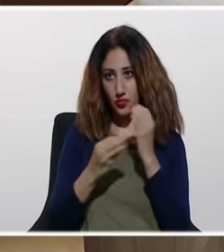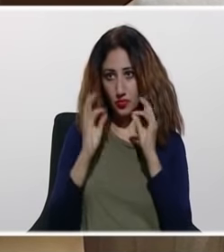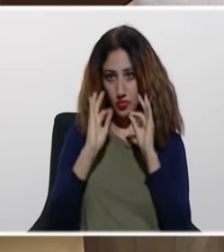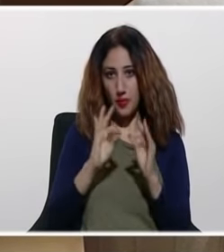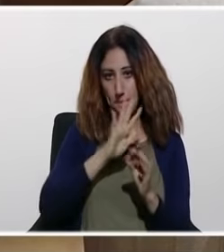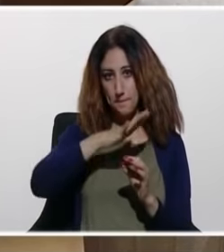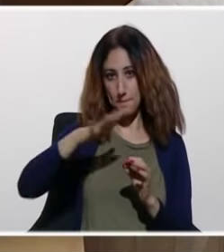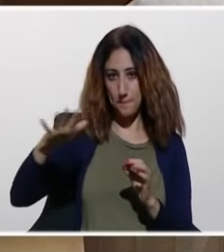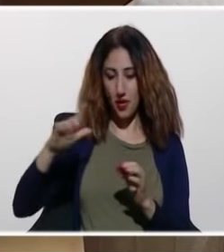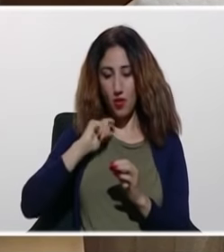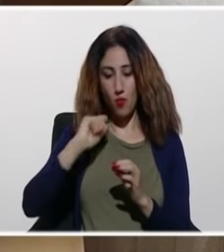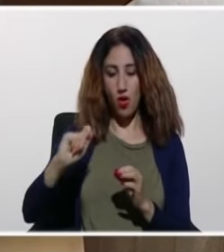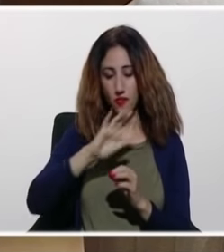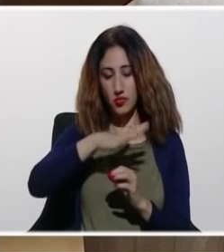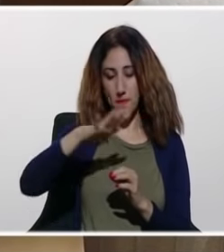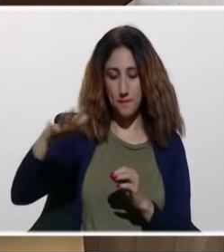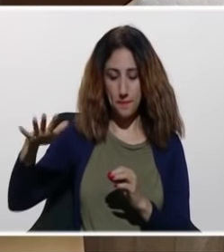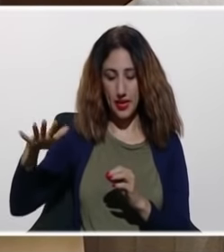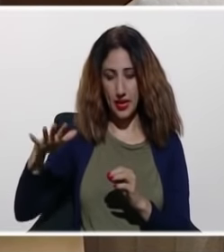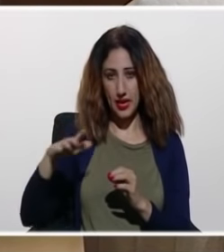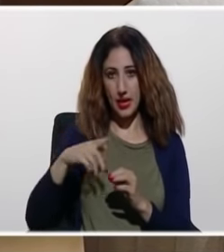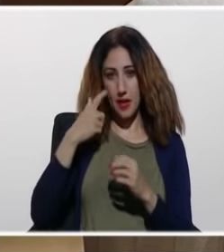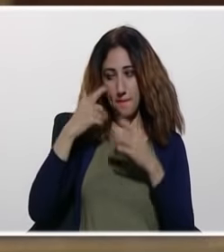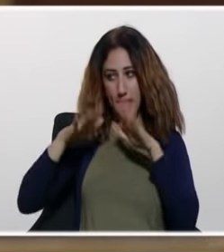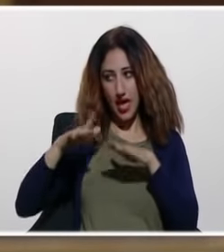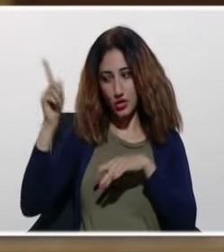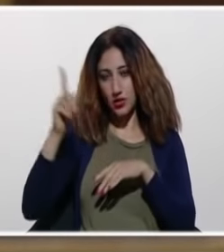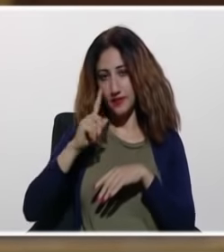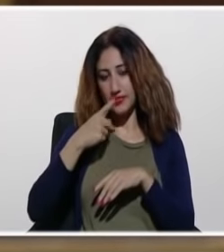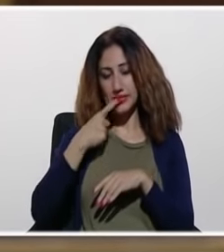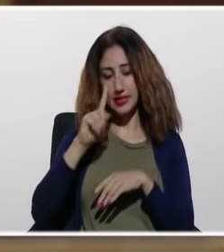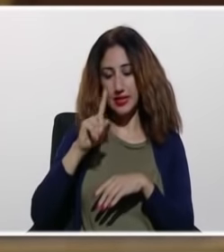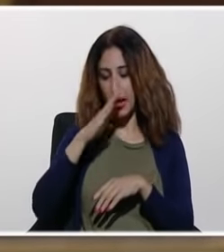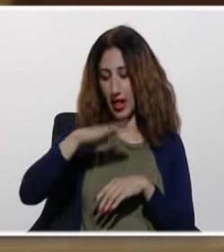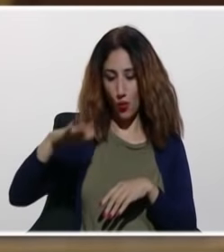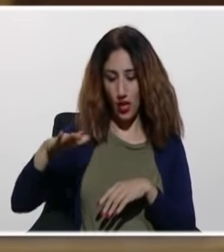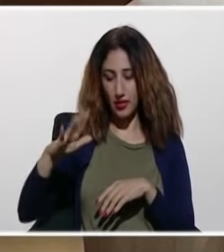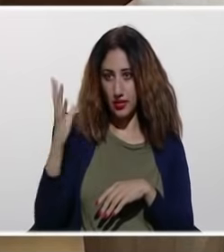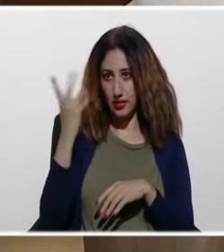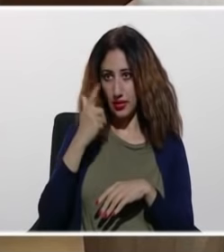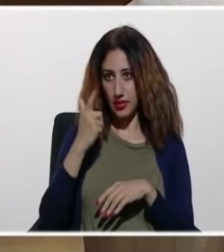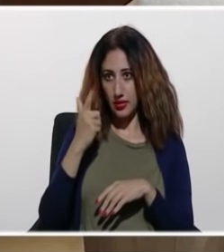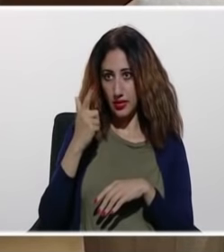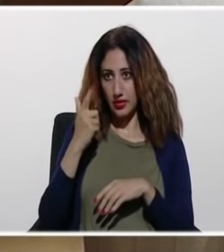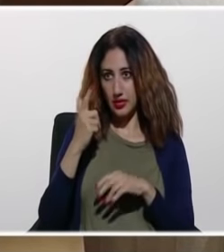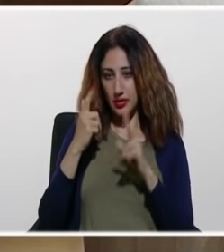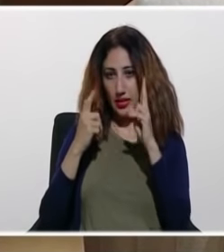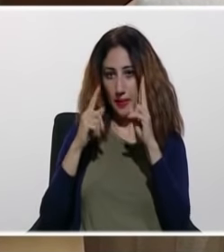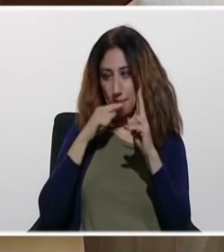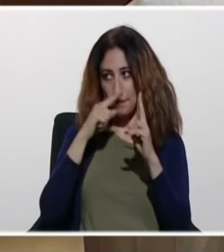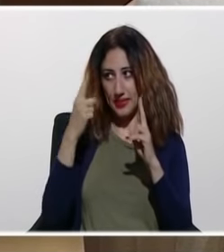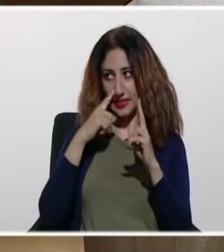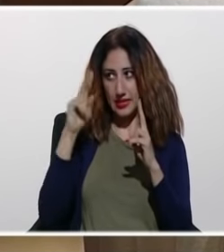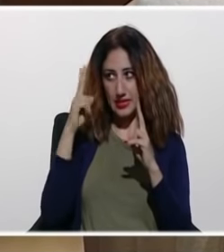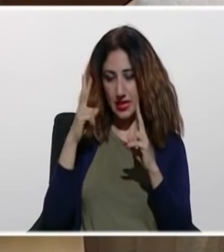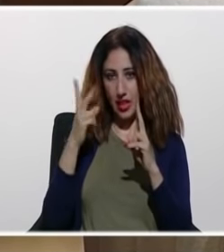البحيره بتاعي البارود، مركز قريه الشيخ. عندك اولاد؟ عندي اولاد. قد ايه؟ عندي اهداء في ثانيه ثانوي وعبد